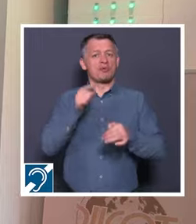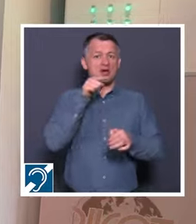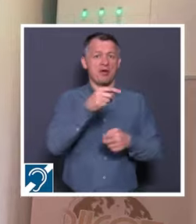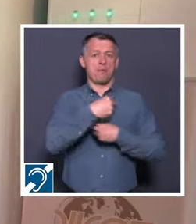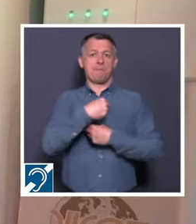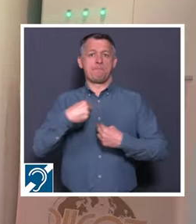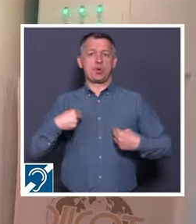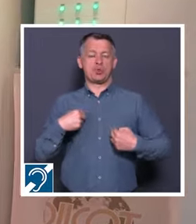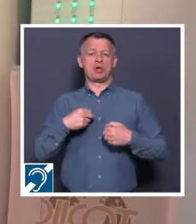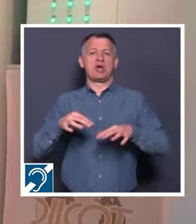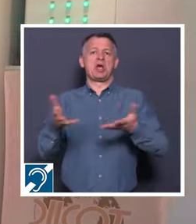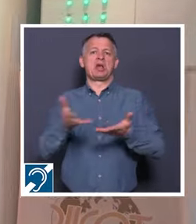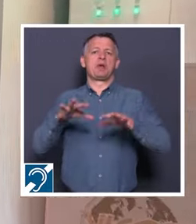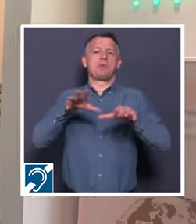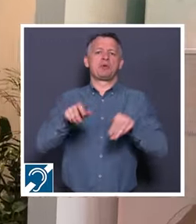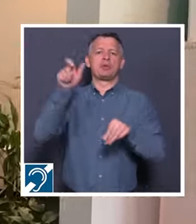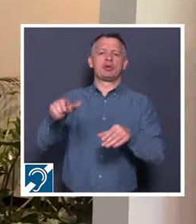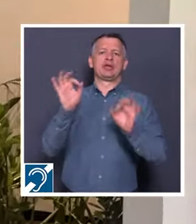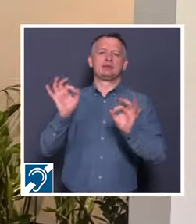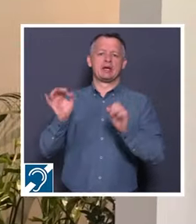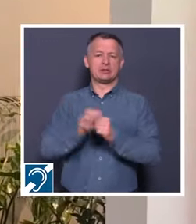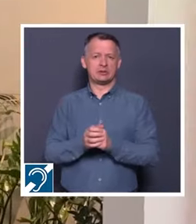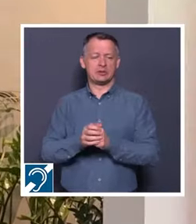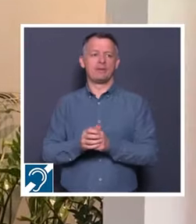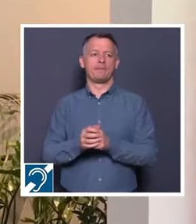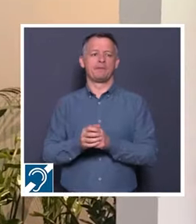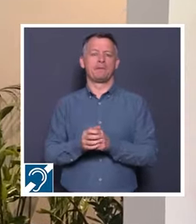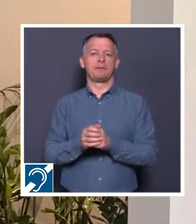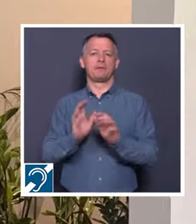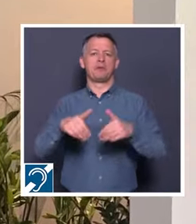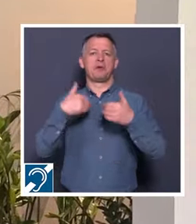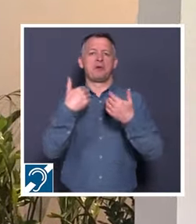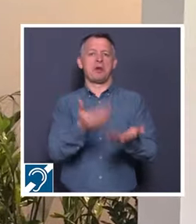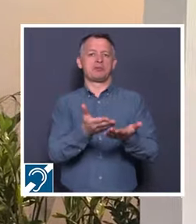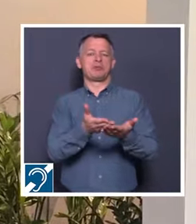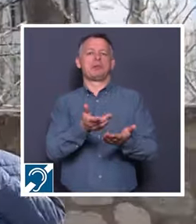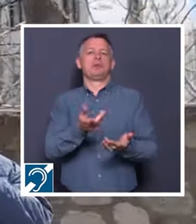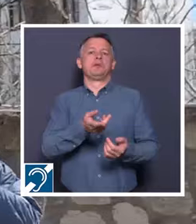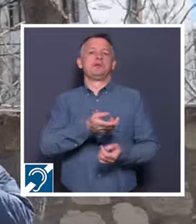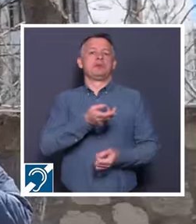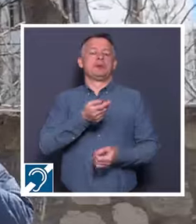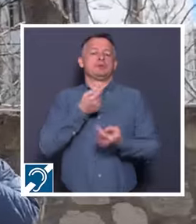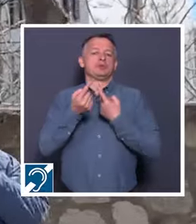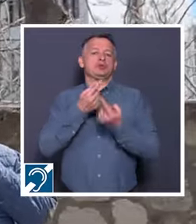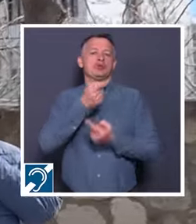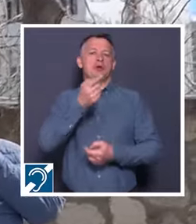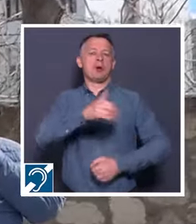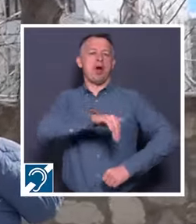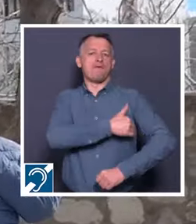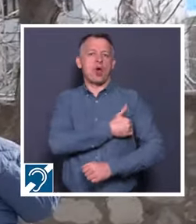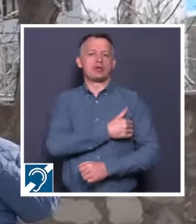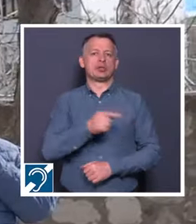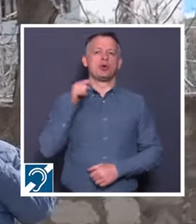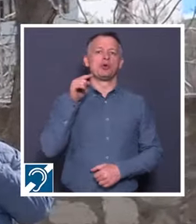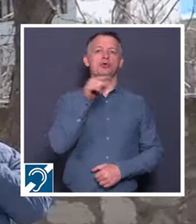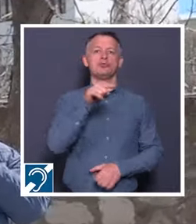procuroare, care cu experții, care cu așa mai departe, și le-a dat apă la moară avocaților animalului,